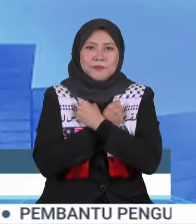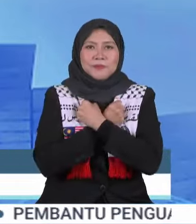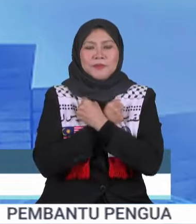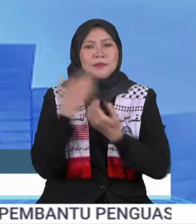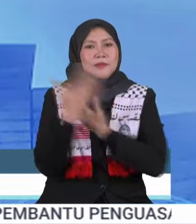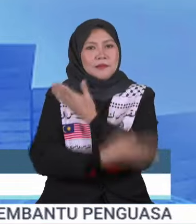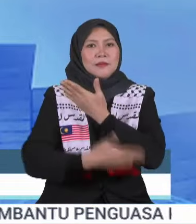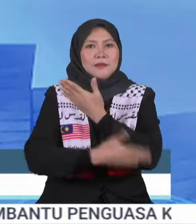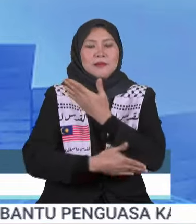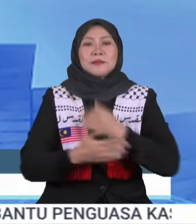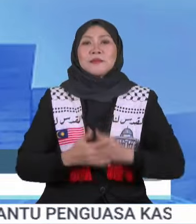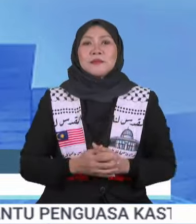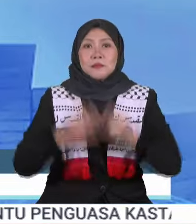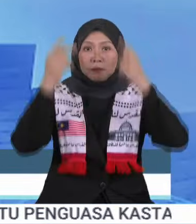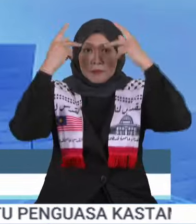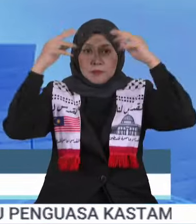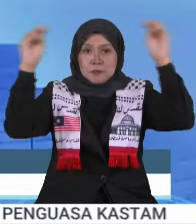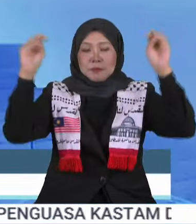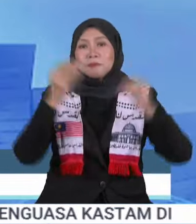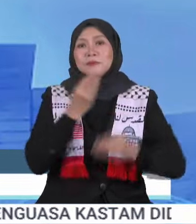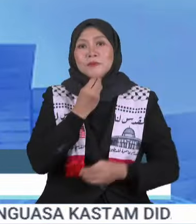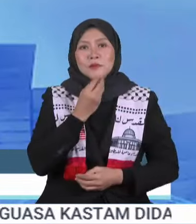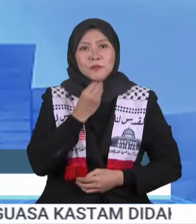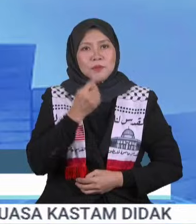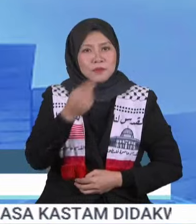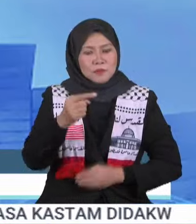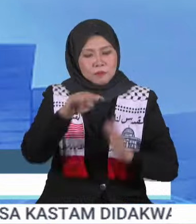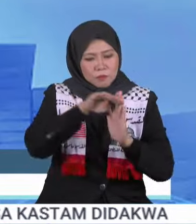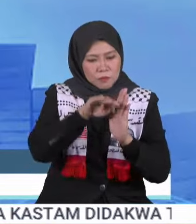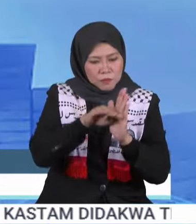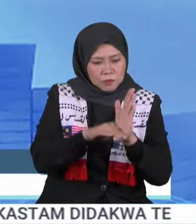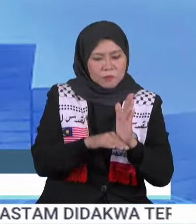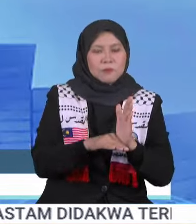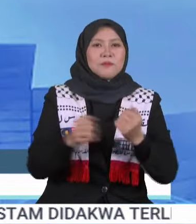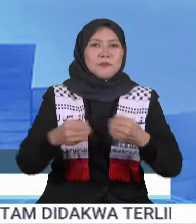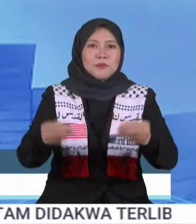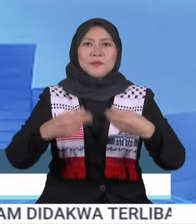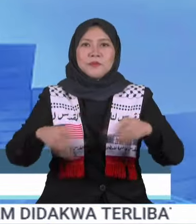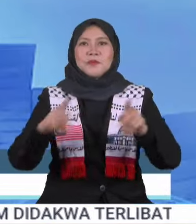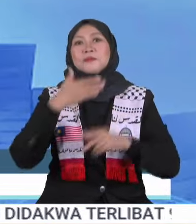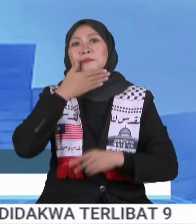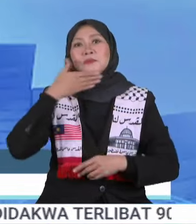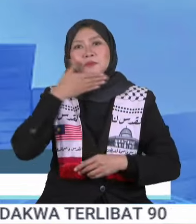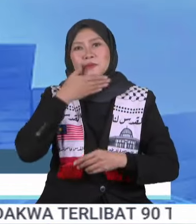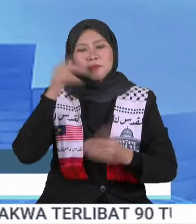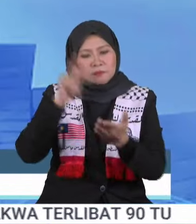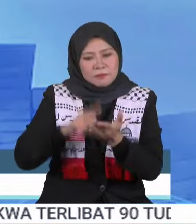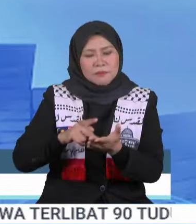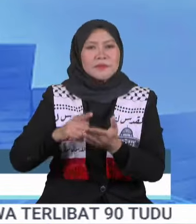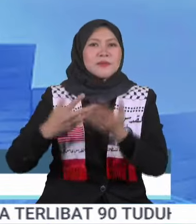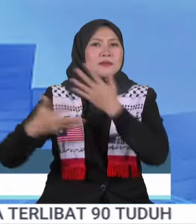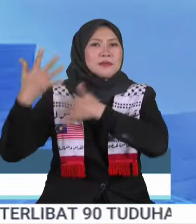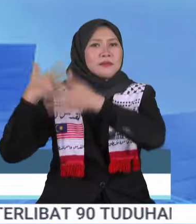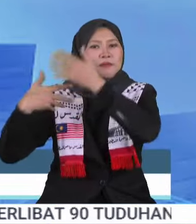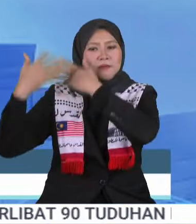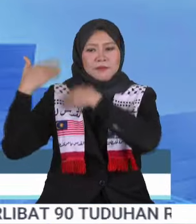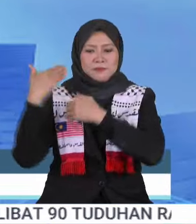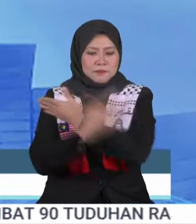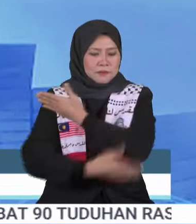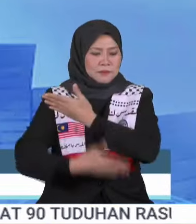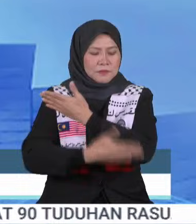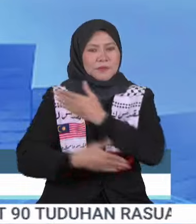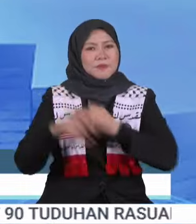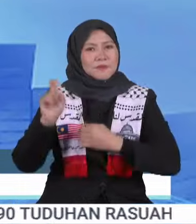negara. Perdana Menteri Dato' Sri Anwar Ibrahim berkata modul itu memberi peluang kepada golongan muda mengenali sejarah negara